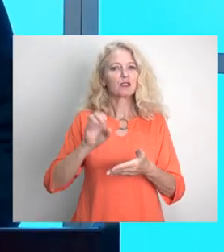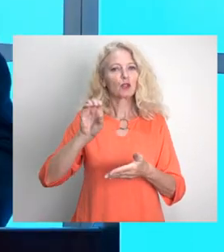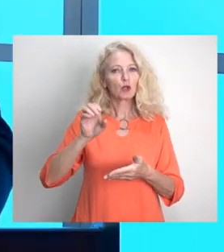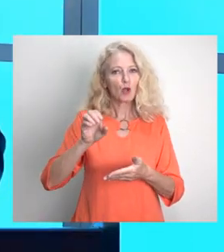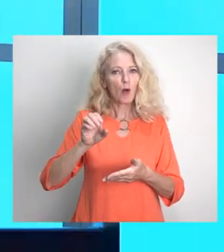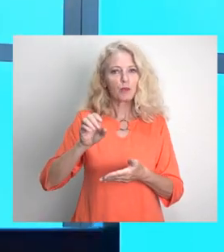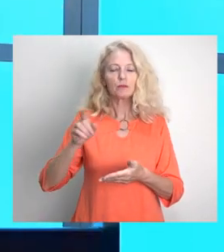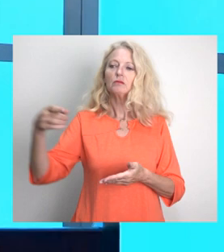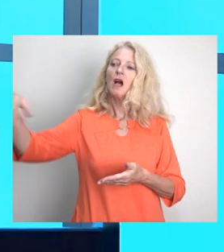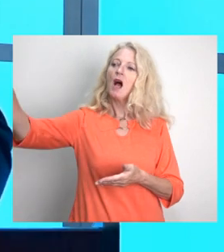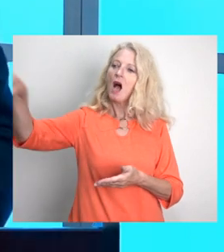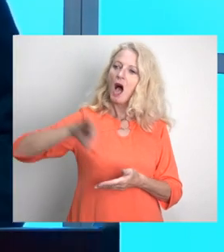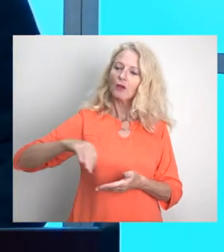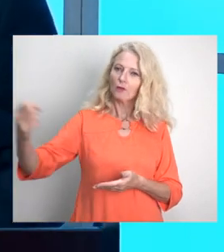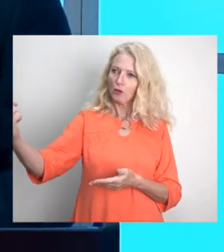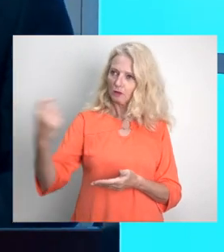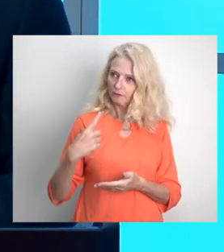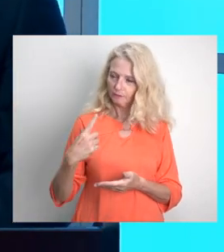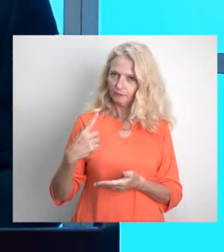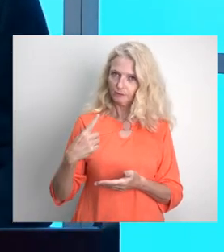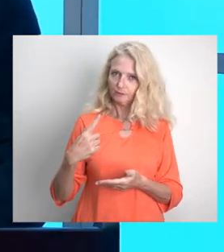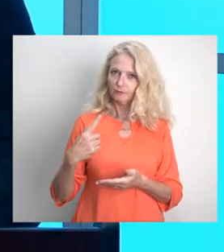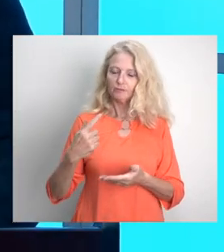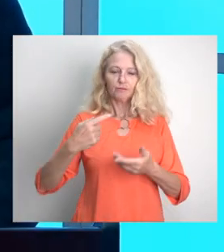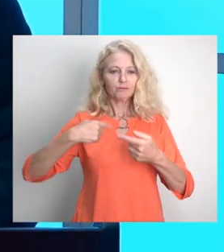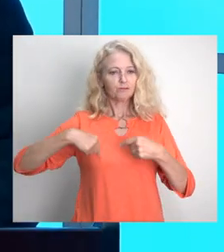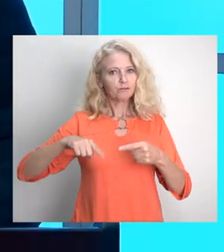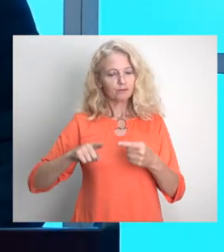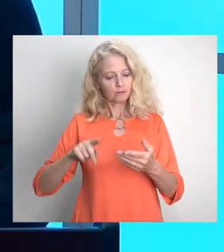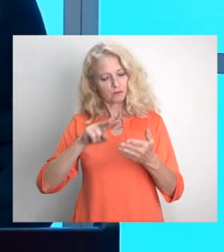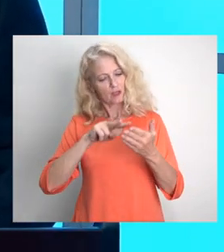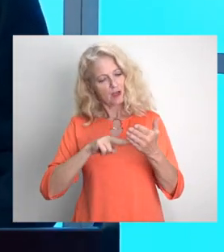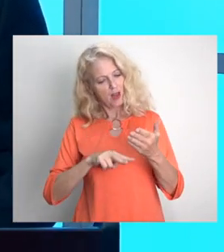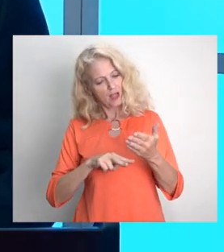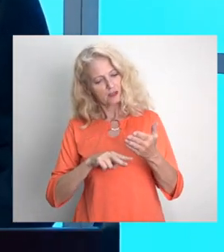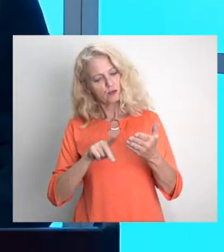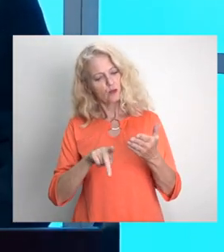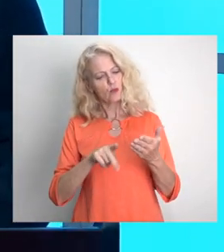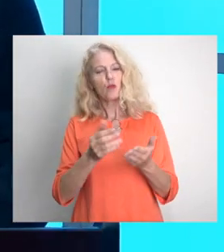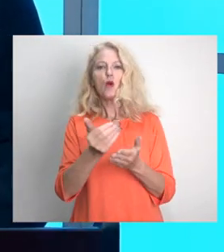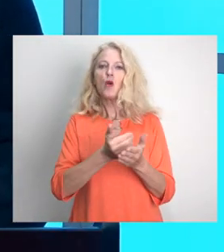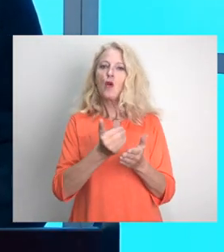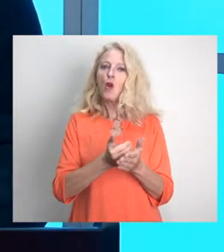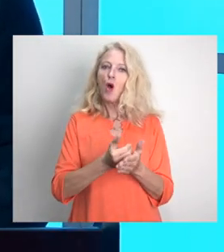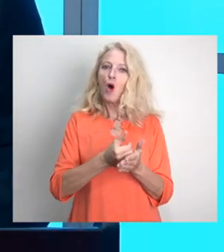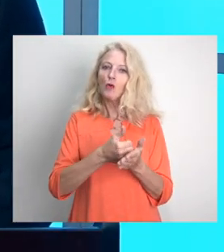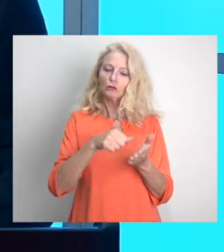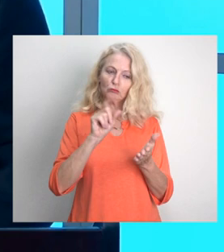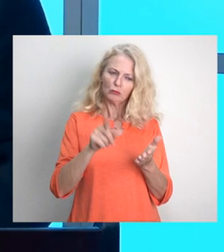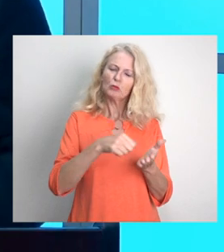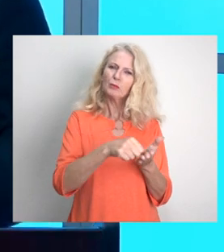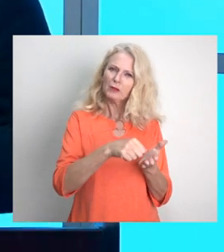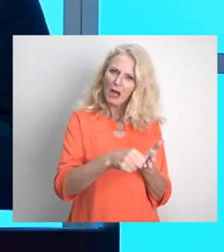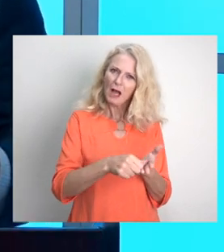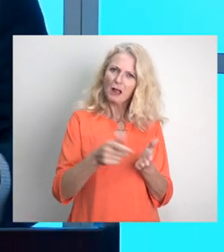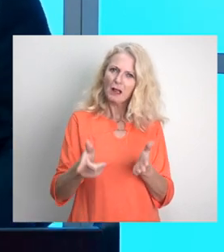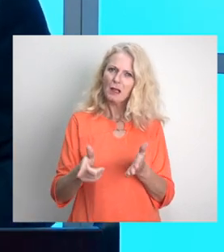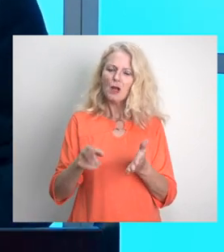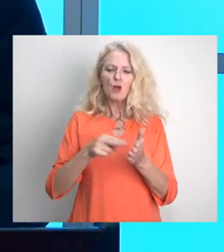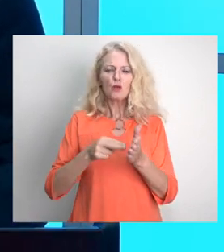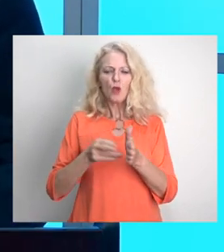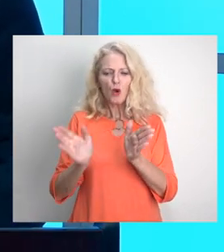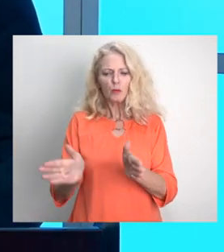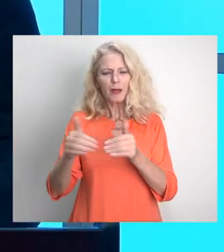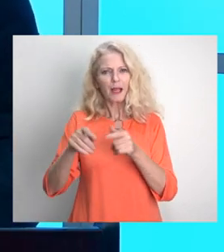Knops, waar wij kennis hebben genomen van loonderving, noodpakket voor bedrijfsleven en